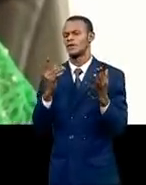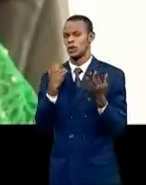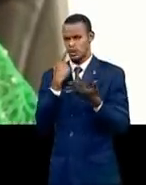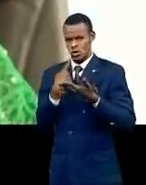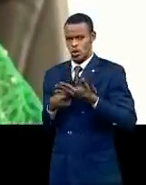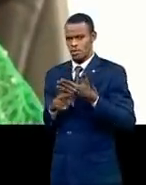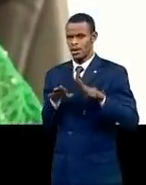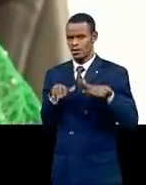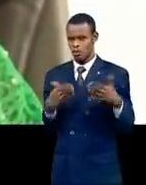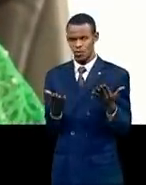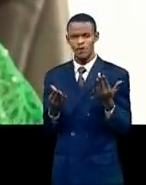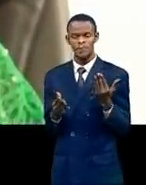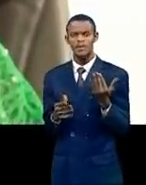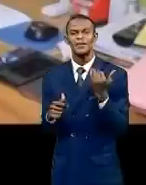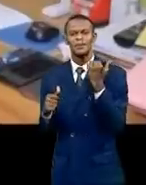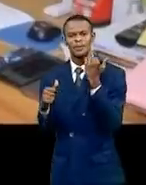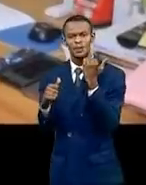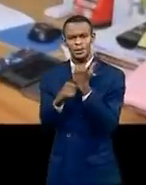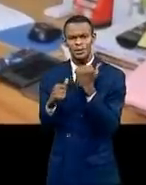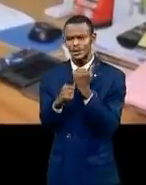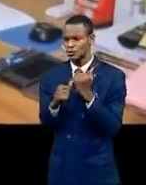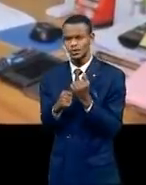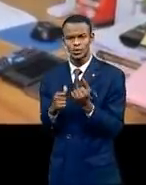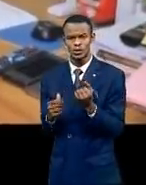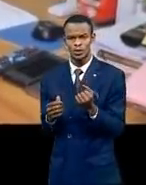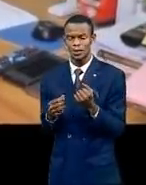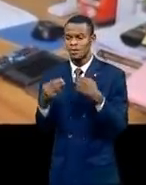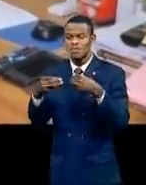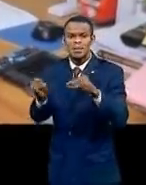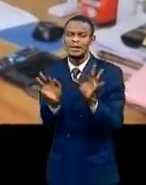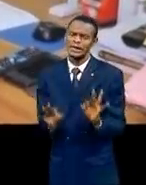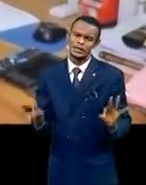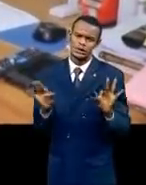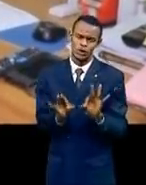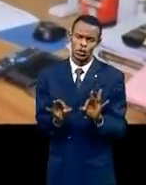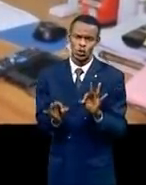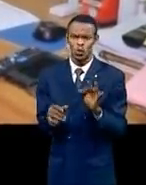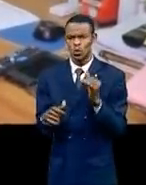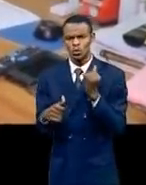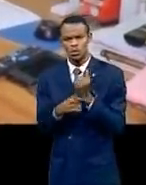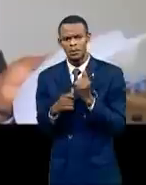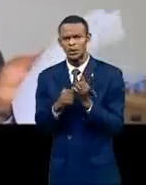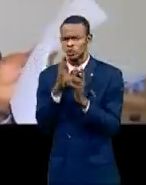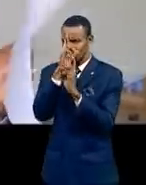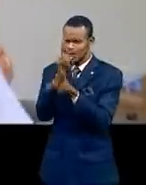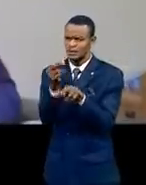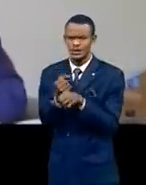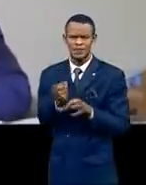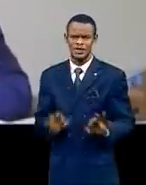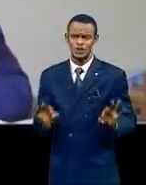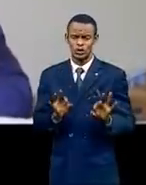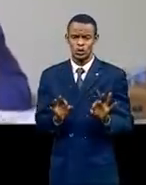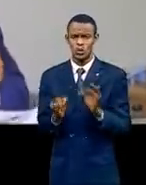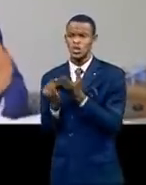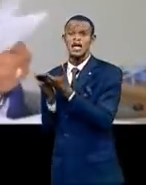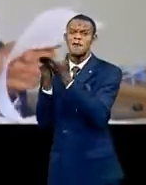autres par la vétusté et l'obsolescence de l'outil de production, l'insuffisance des équipements et les besoins élevés en